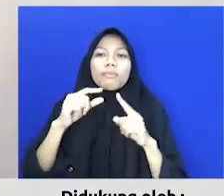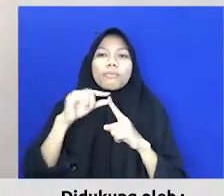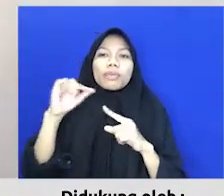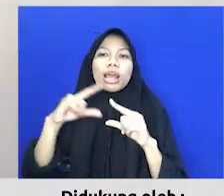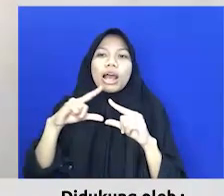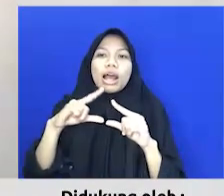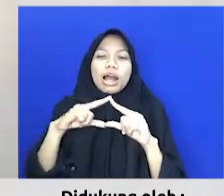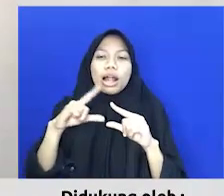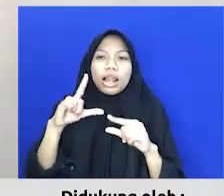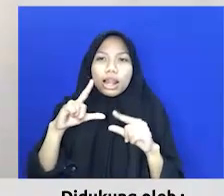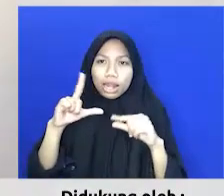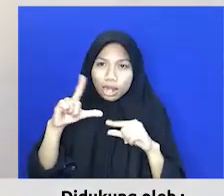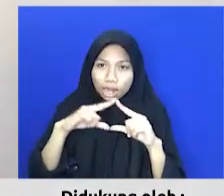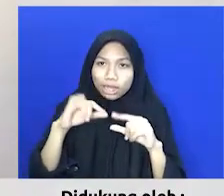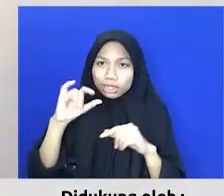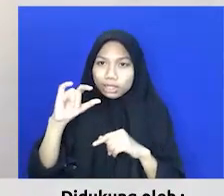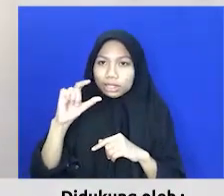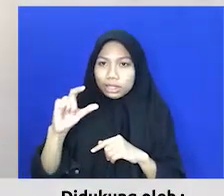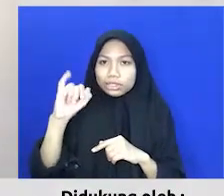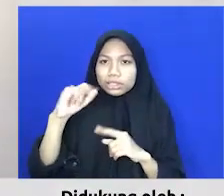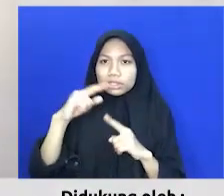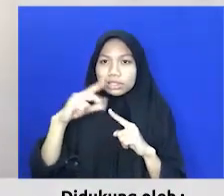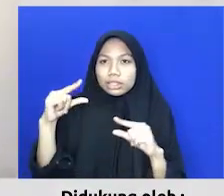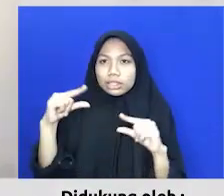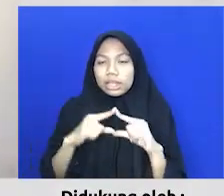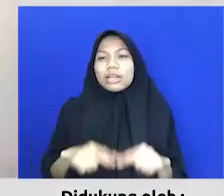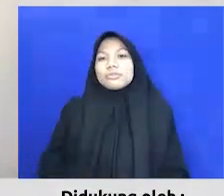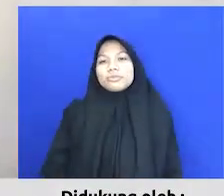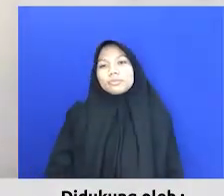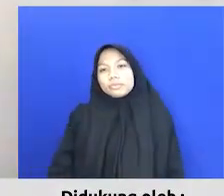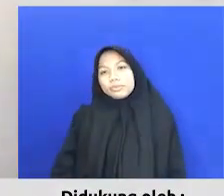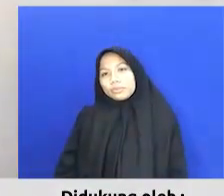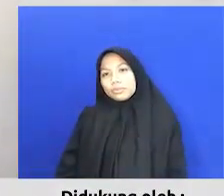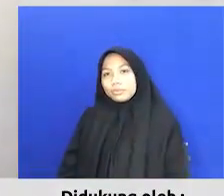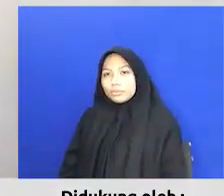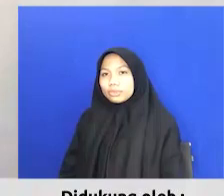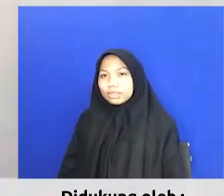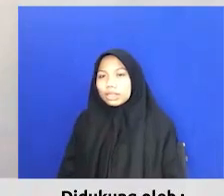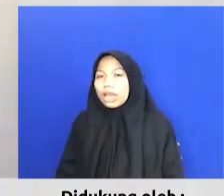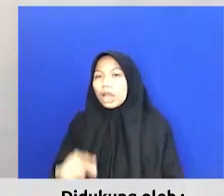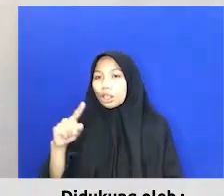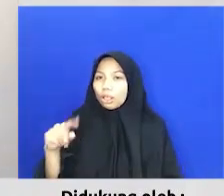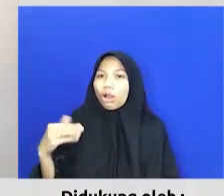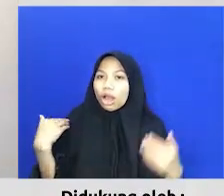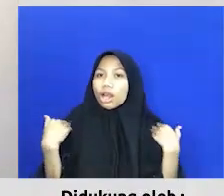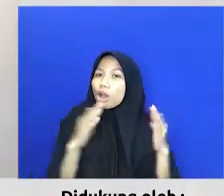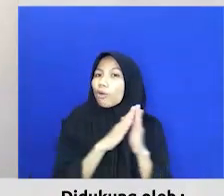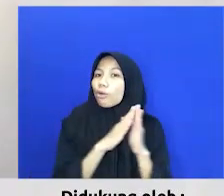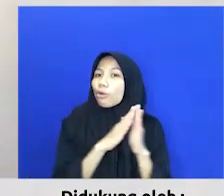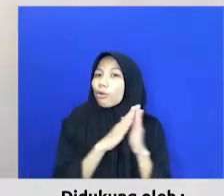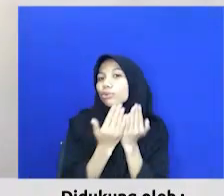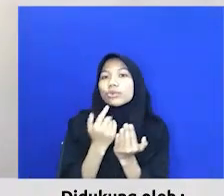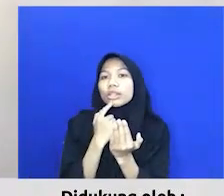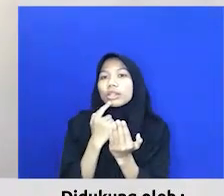Pak, Prima dan Aris. Kalau kita bicara skenario, apa sih yang